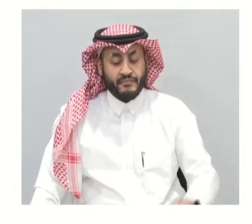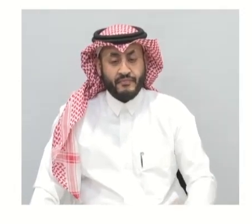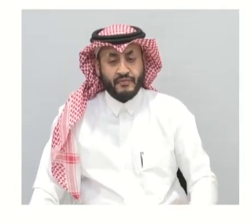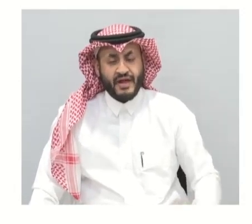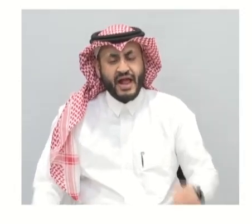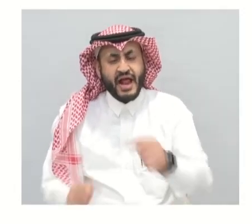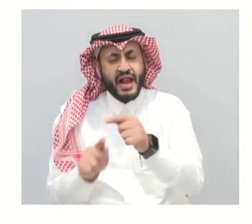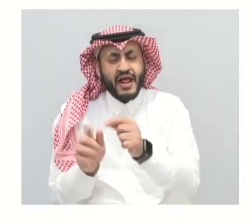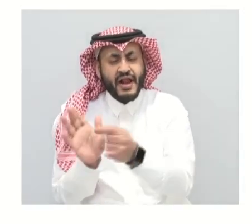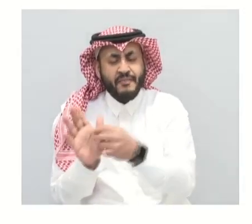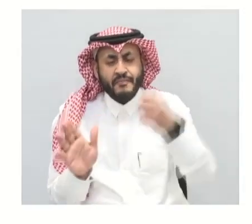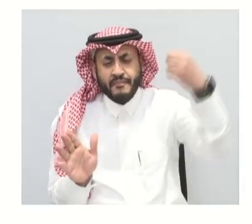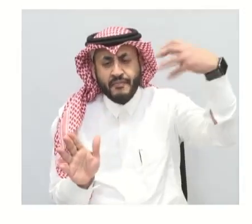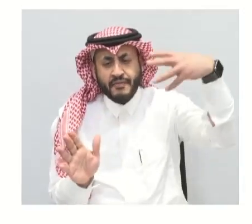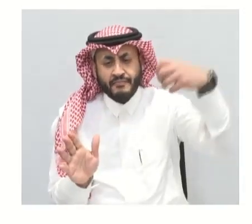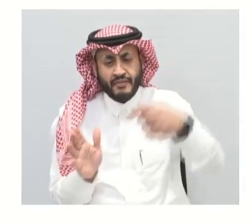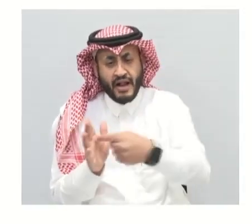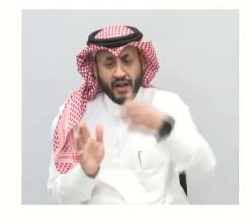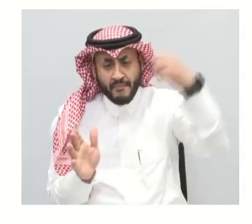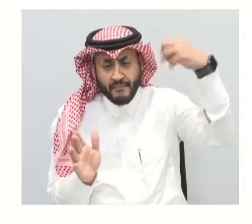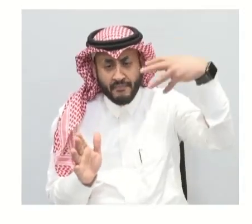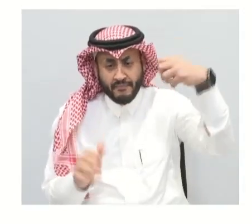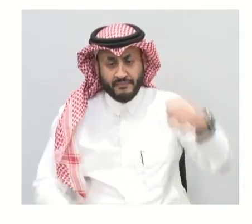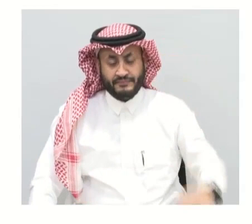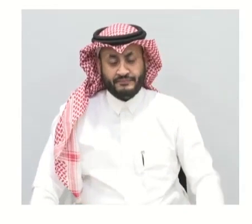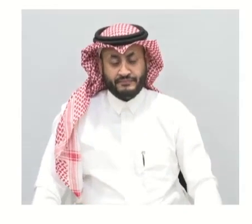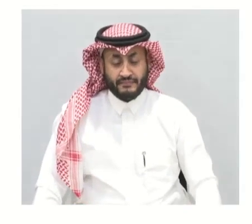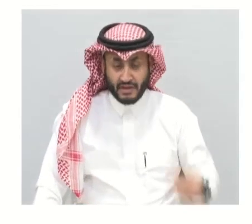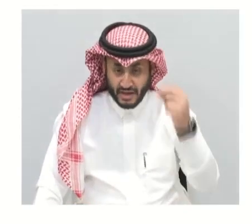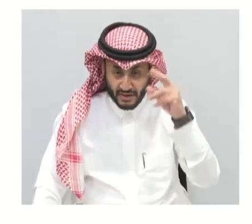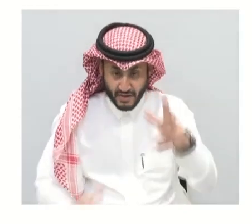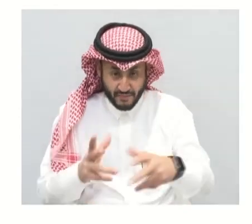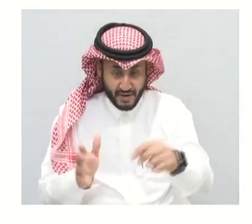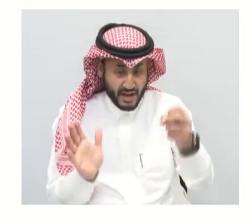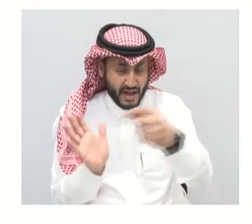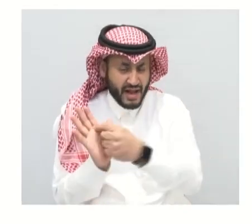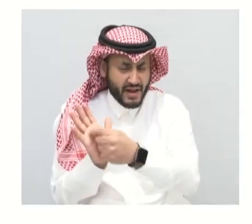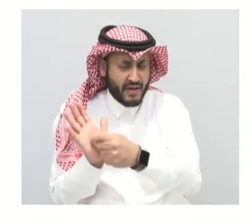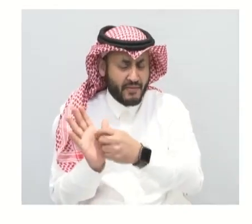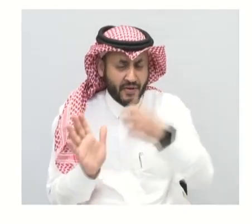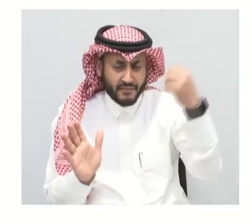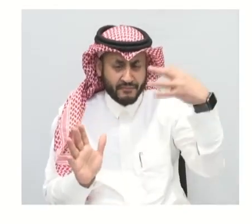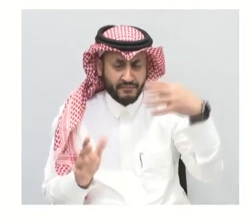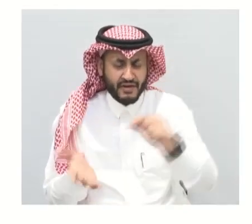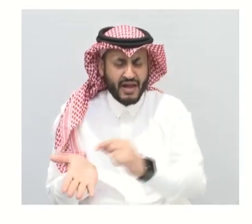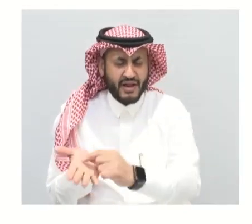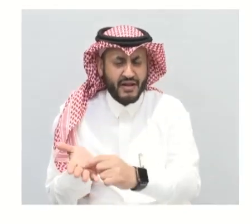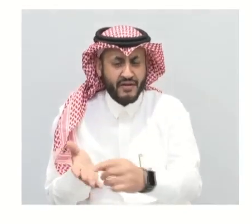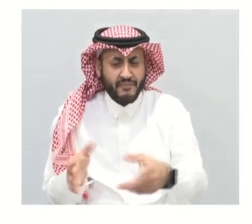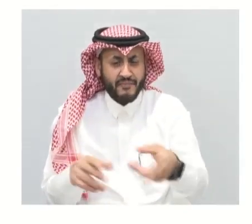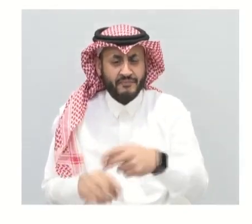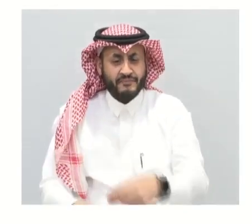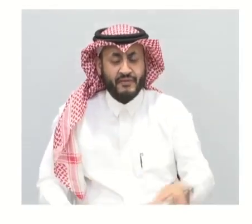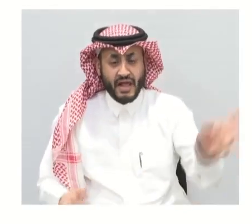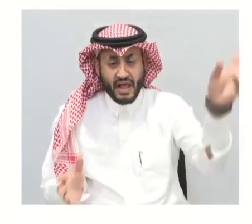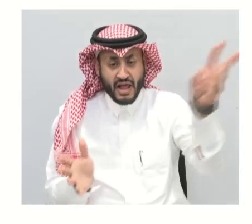وهي الخليه الشمسيه تعرفنا على ان الخلايا الشمسيه هي عباره عن اداه